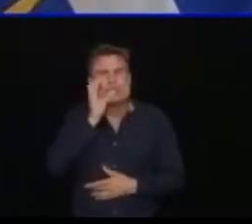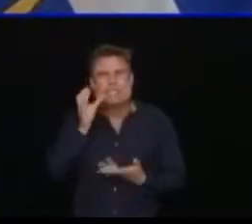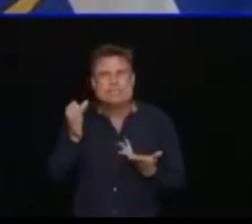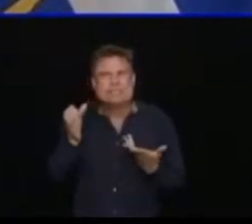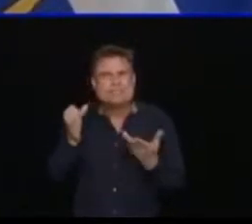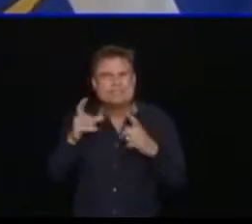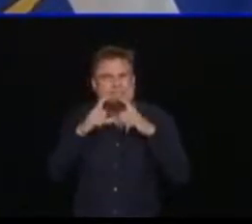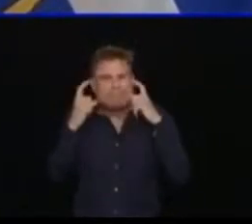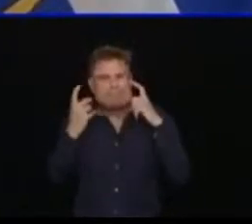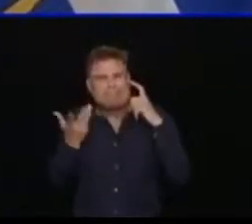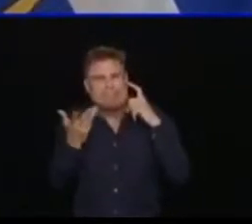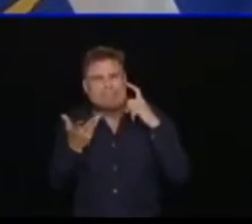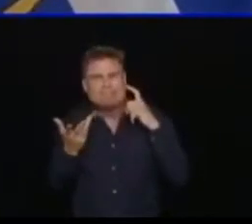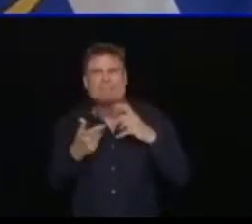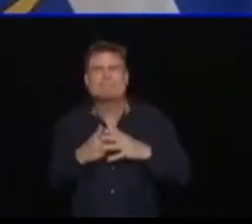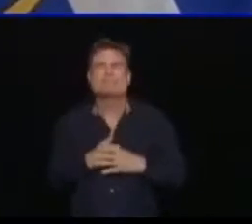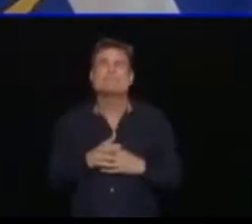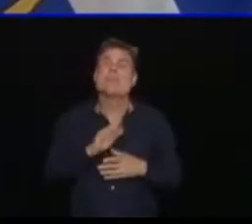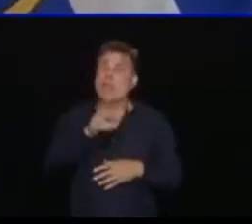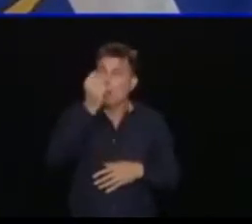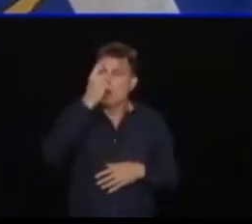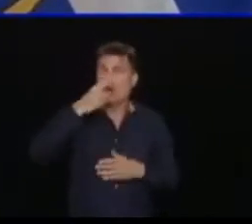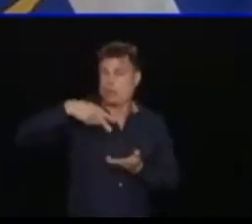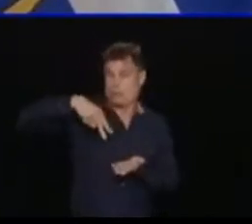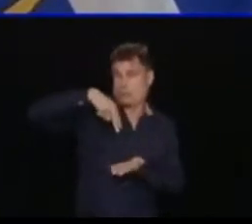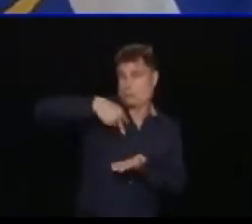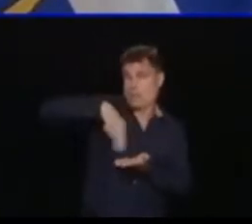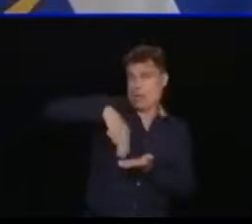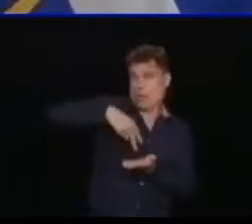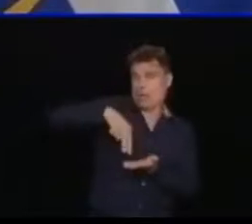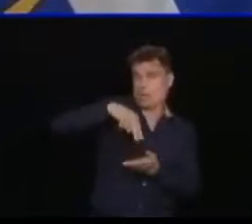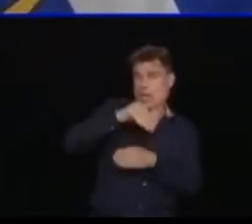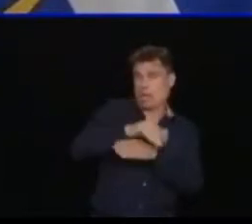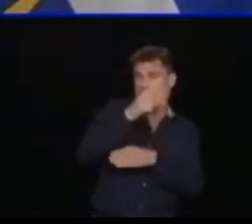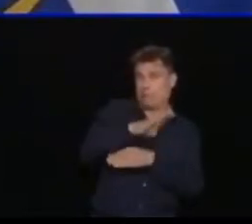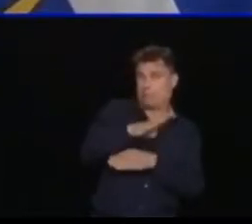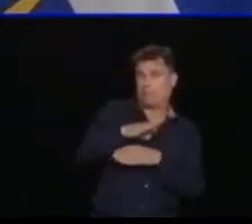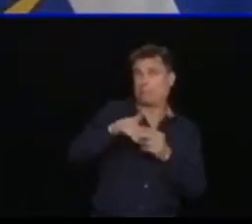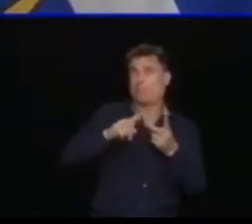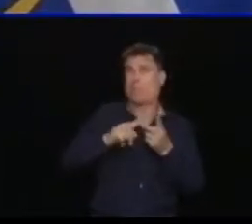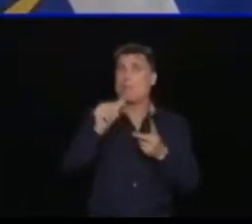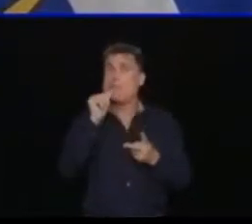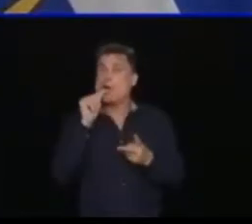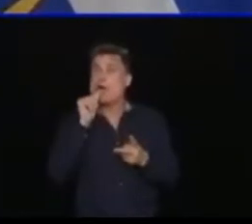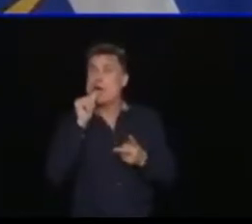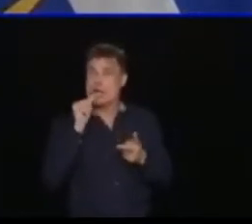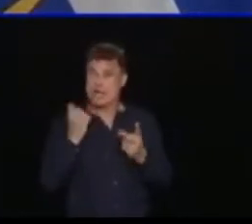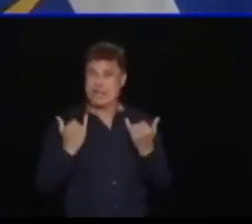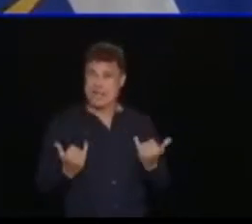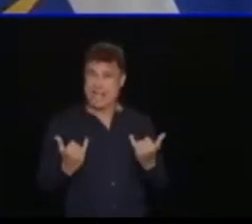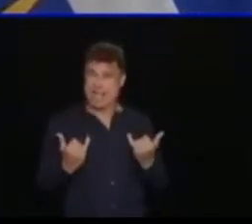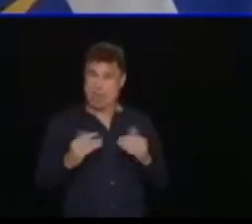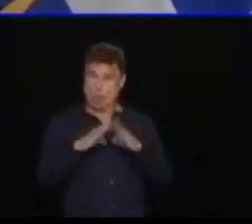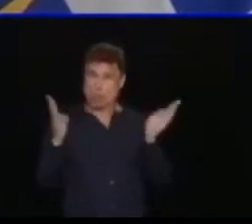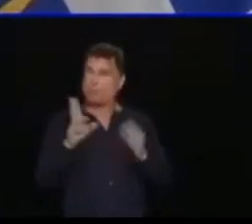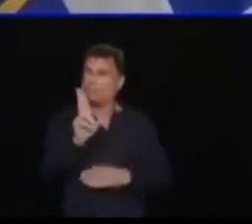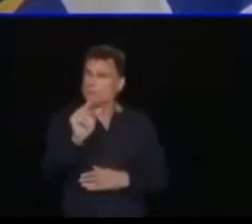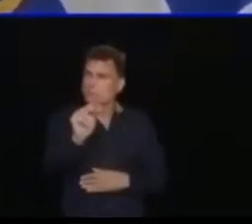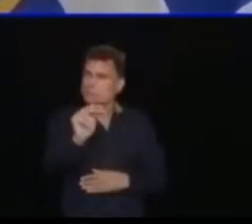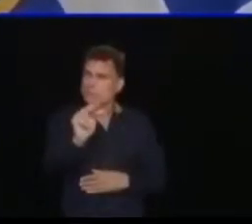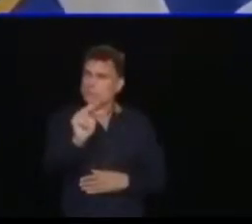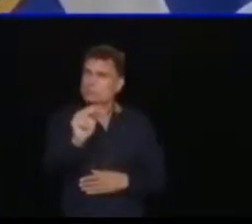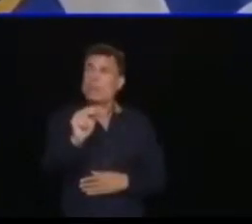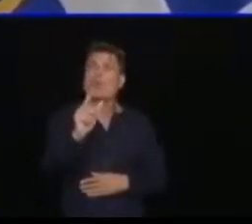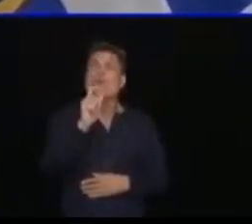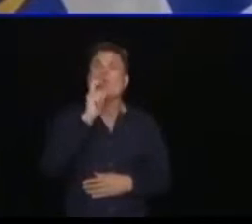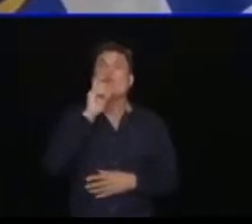没 open 有其 to 实是 have events 在这个阶段没 under 有 the 完全 food 开 forward 放 licenses 那 that 么 we have. So 包 it's a 括 bit 了 of 这个食 a 品 challenge, I